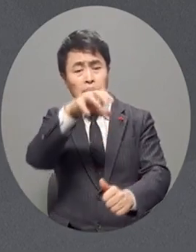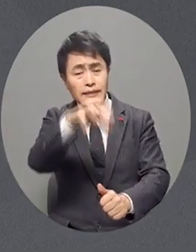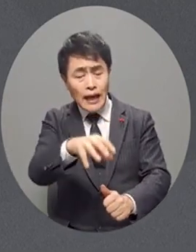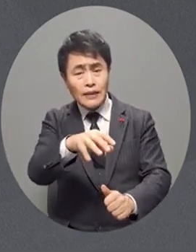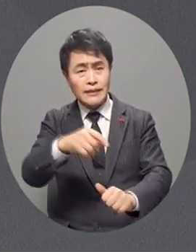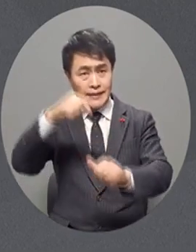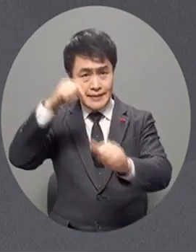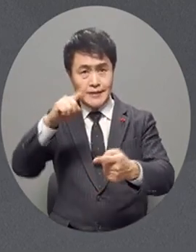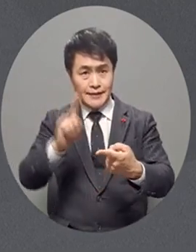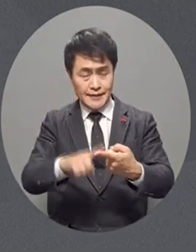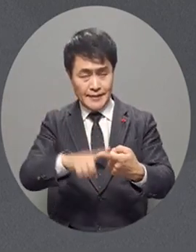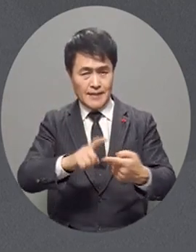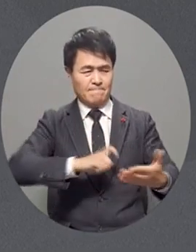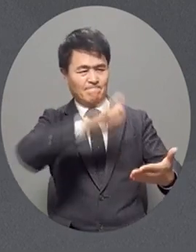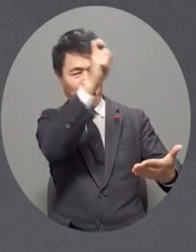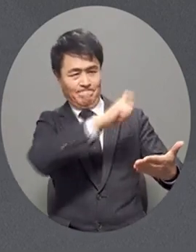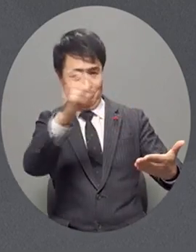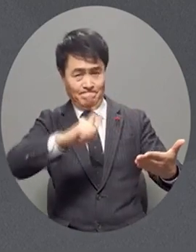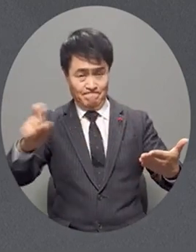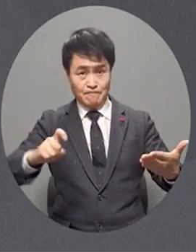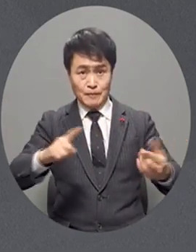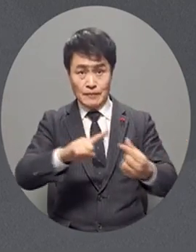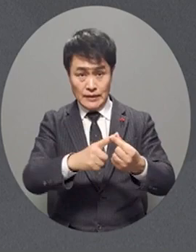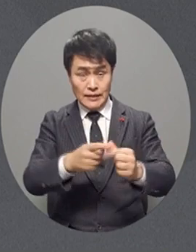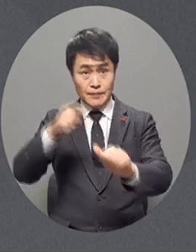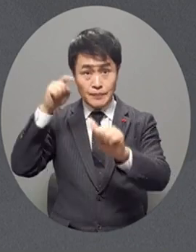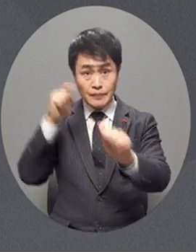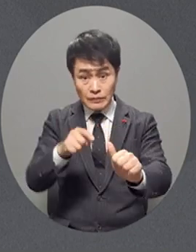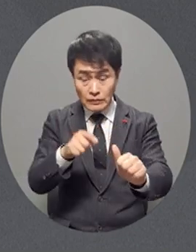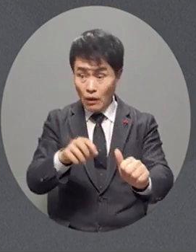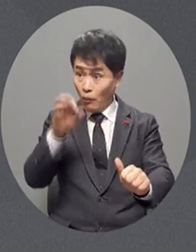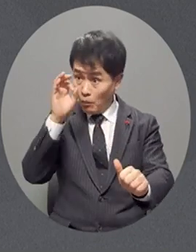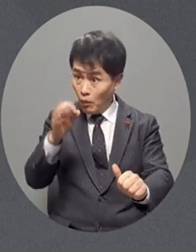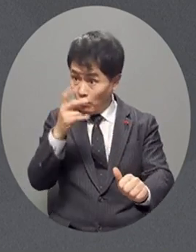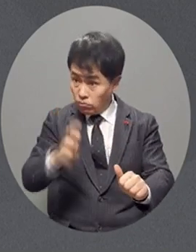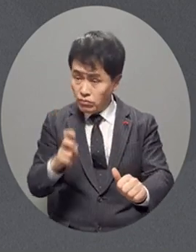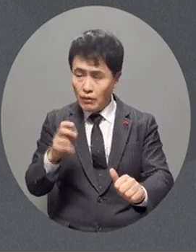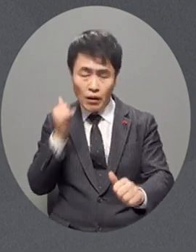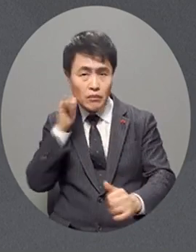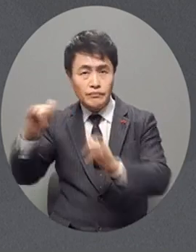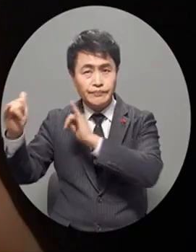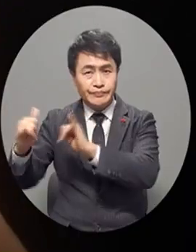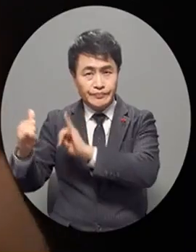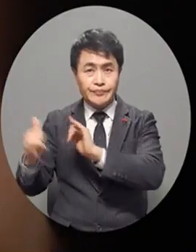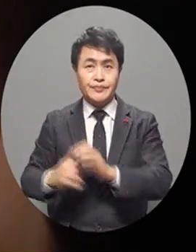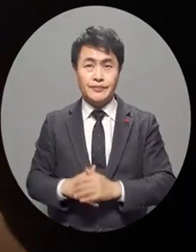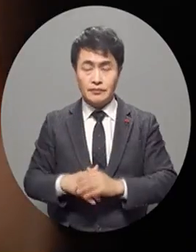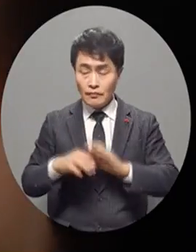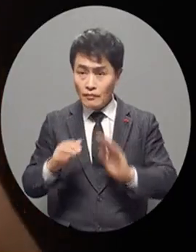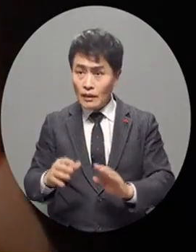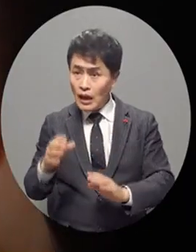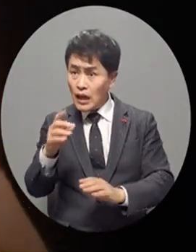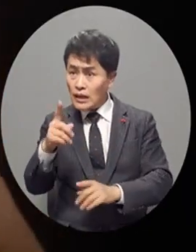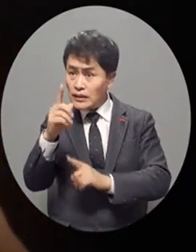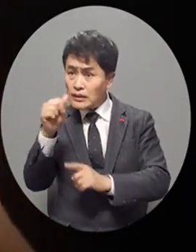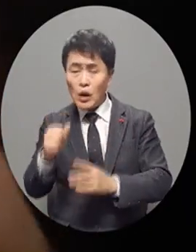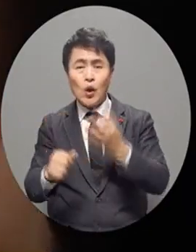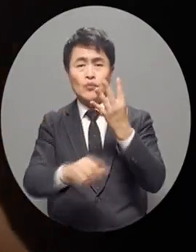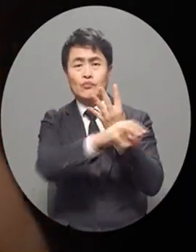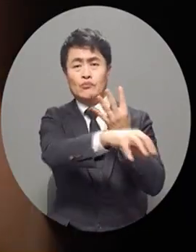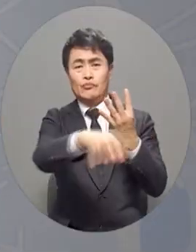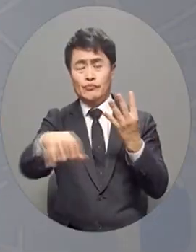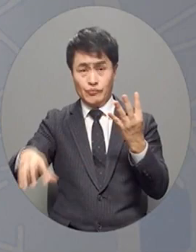지시한 내용을 스프레이로 낙서하라는 글을 올렸고 이 글을 본 임 씨가 연락을 취한 겁니다. 이 팀장은 모두 네 곳을